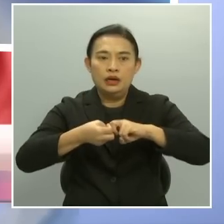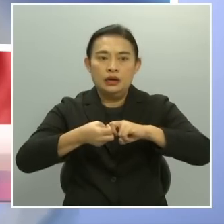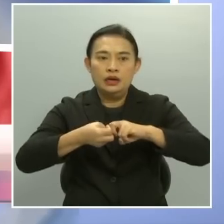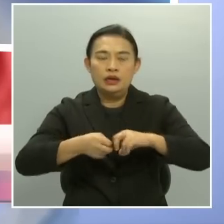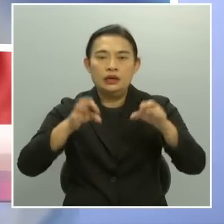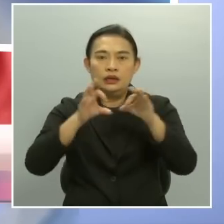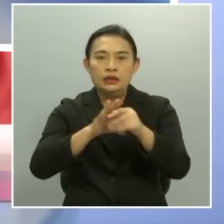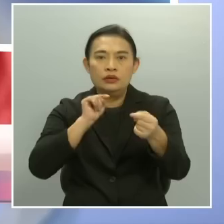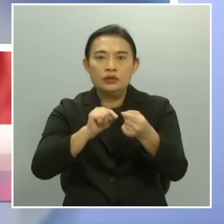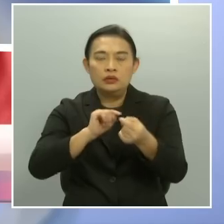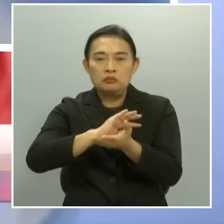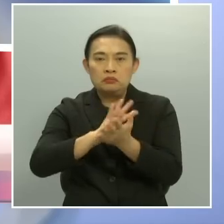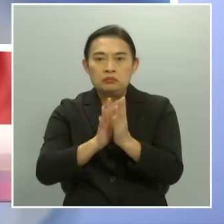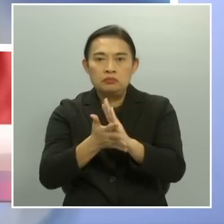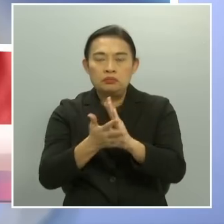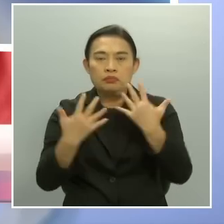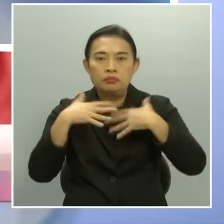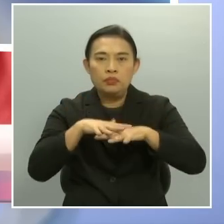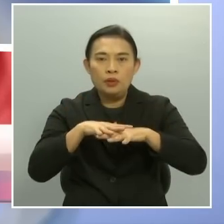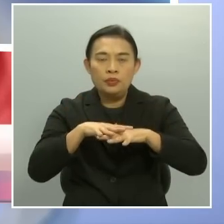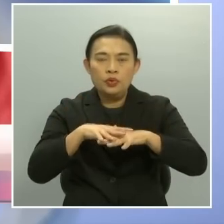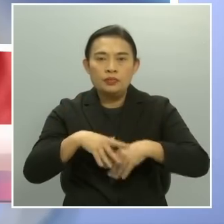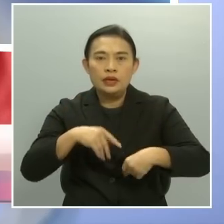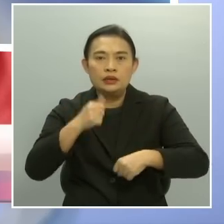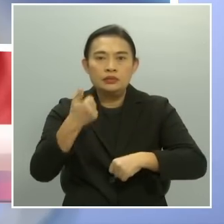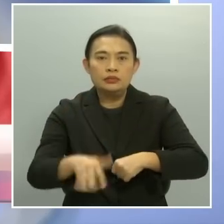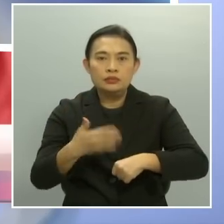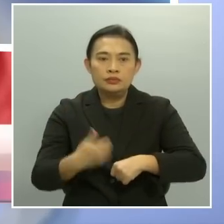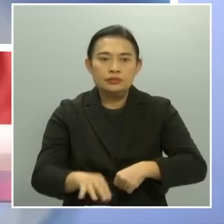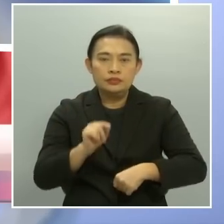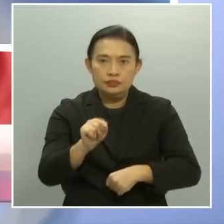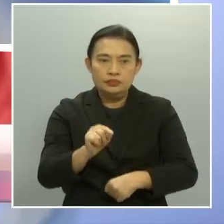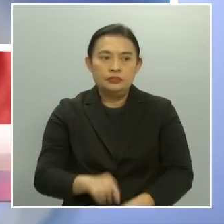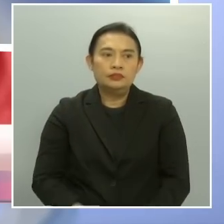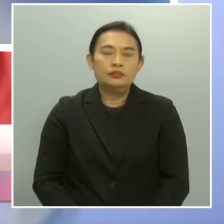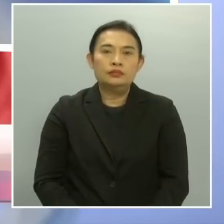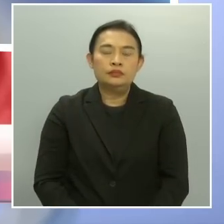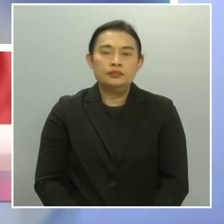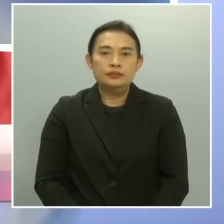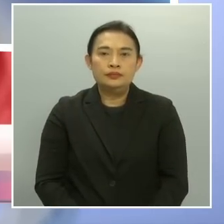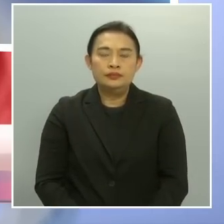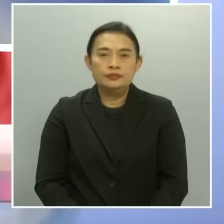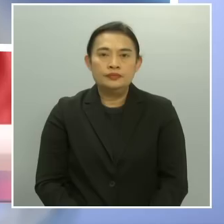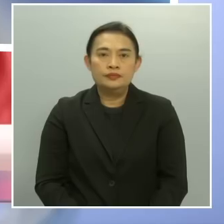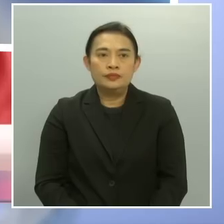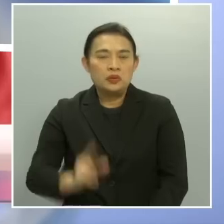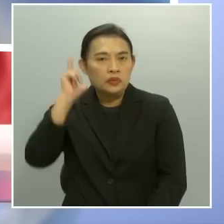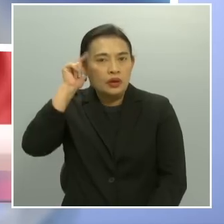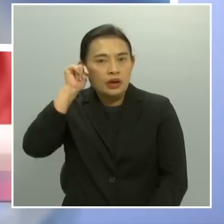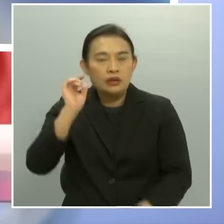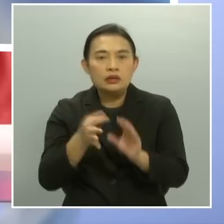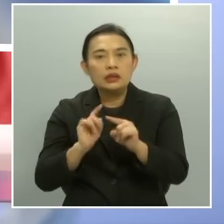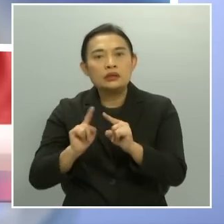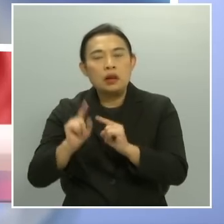ปรับเข้าหากันไม่ค่อยโอเคอะค่ะเหมือนกับประมาณนั้นแต่ว่ารายละเอียดแม่ไม่ทราบ